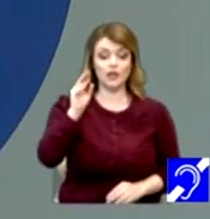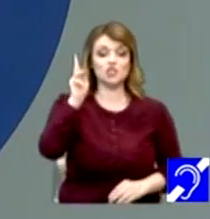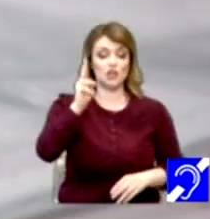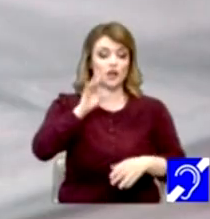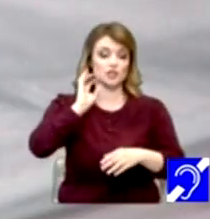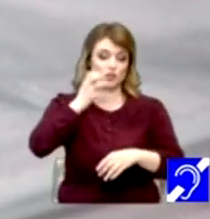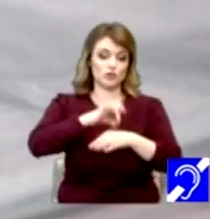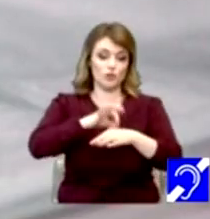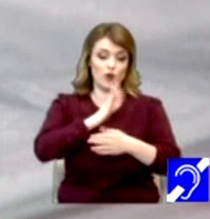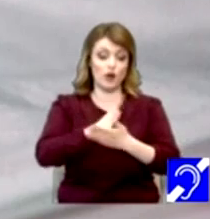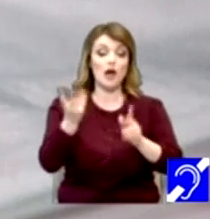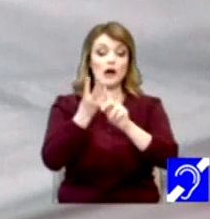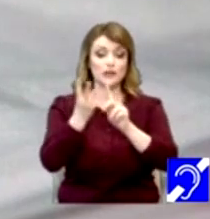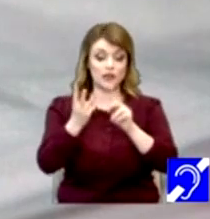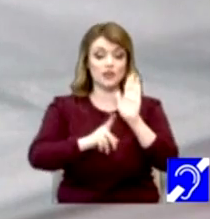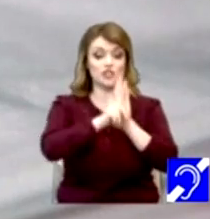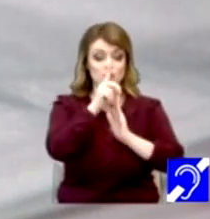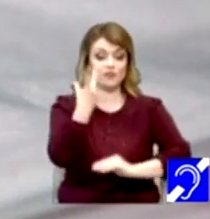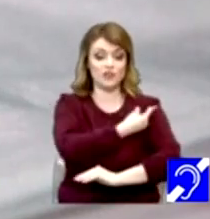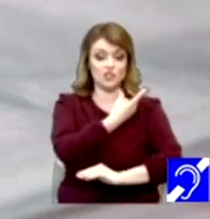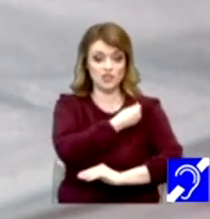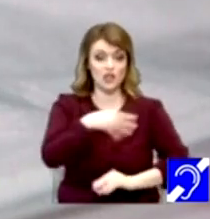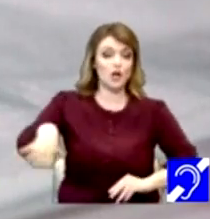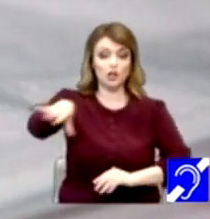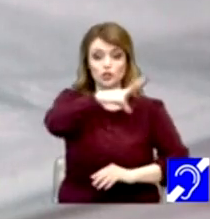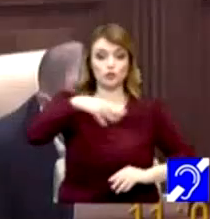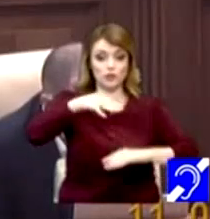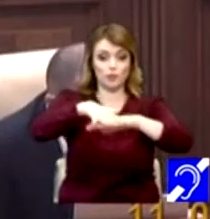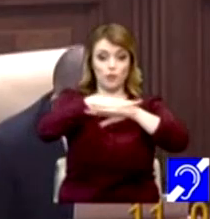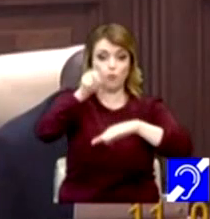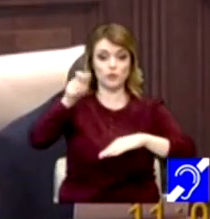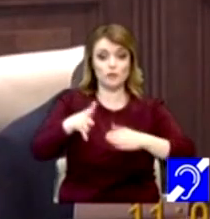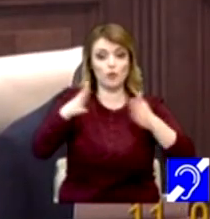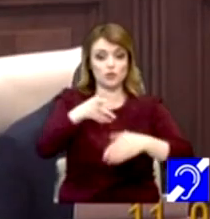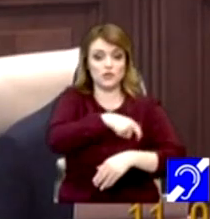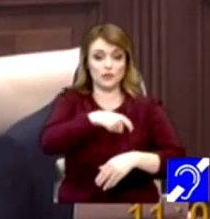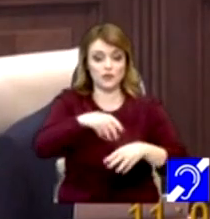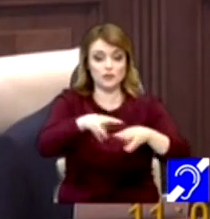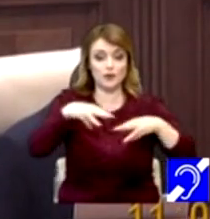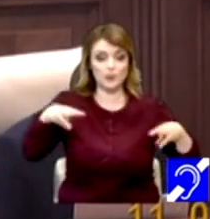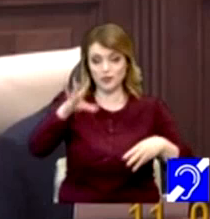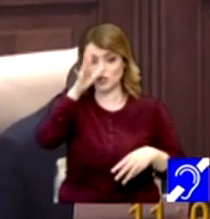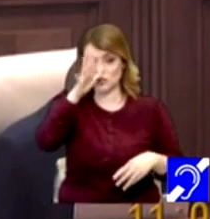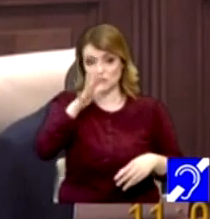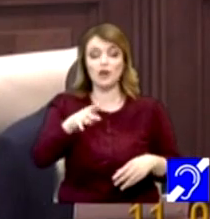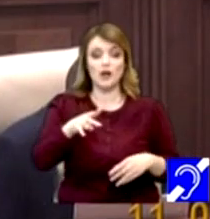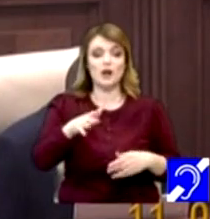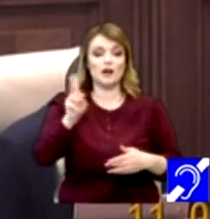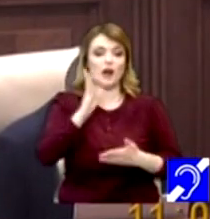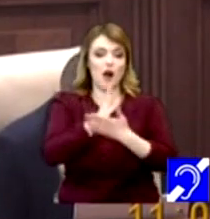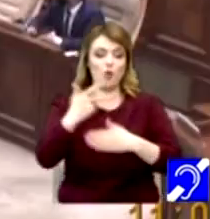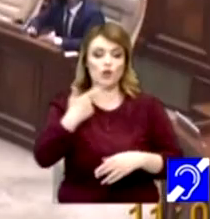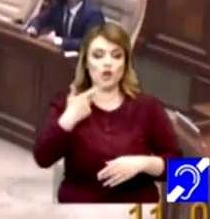cele cu boli cronice. În a treia etapă va începe imunizarea întregii populații. Mai mulți deputați din Parlamentul de la Chișinău, deținători